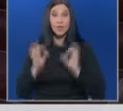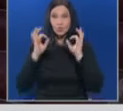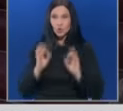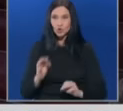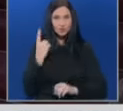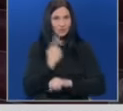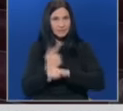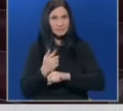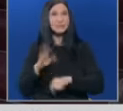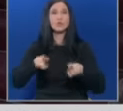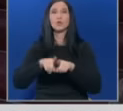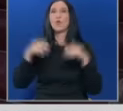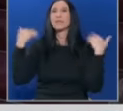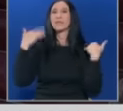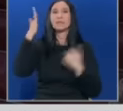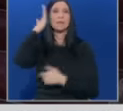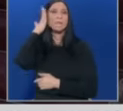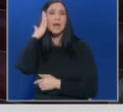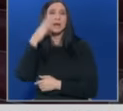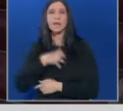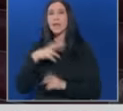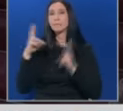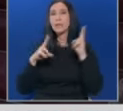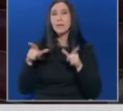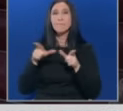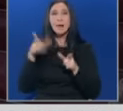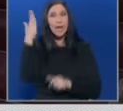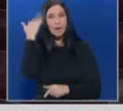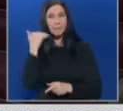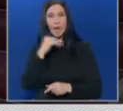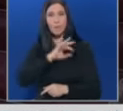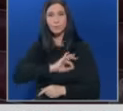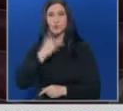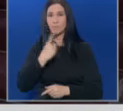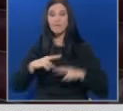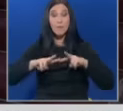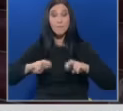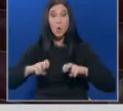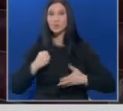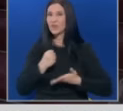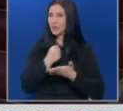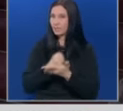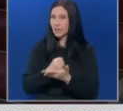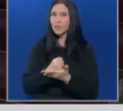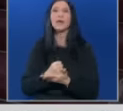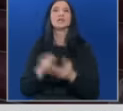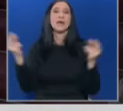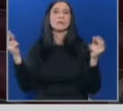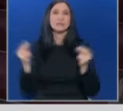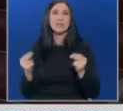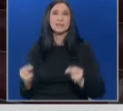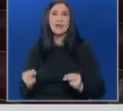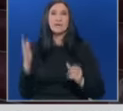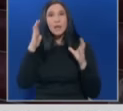Точно седмица, след като кандидатът за премиер на ГЕРБ СДС Мария Габриел получи първия проучвателен мандат за излъчване на